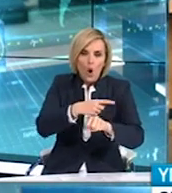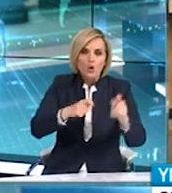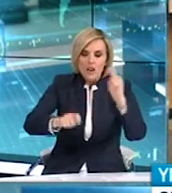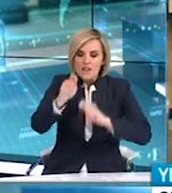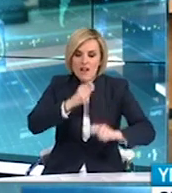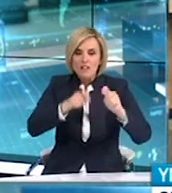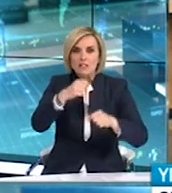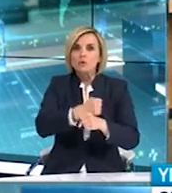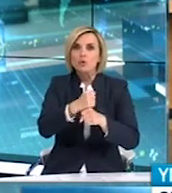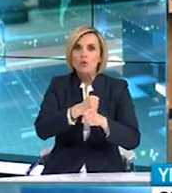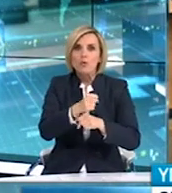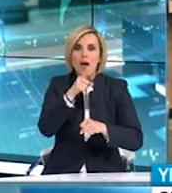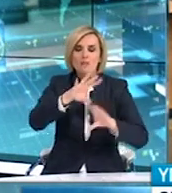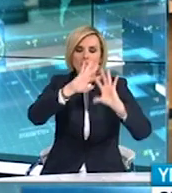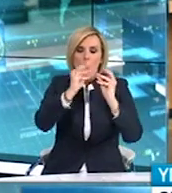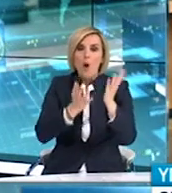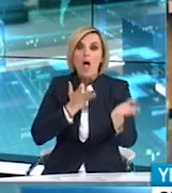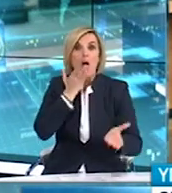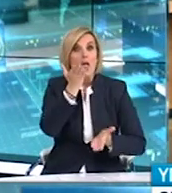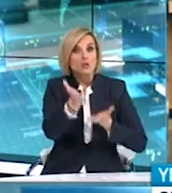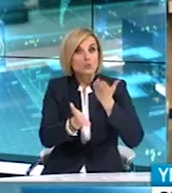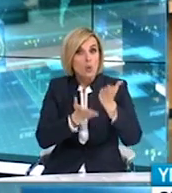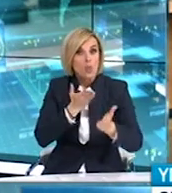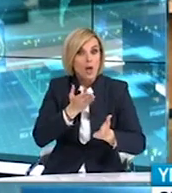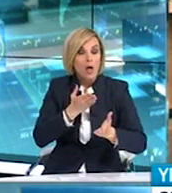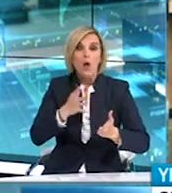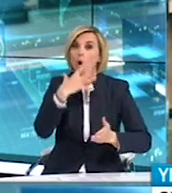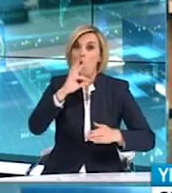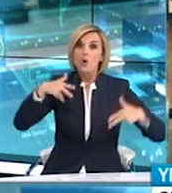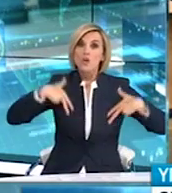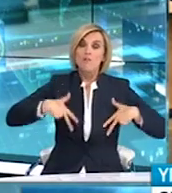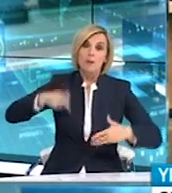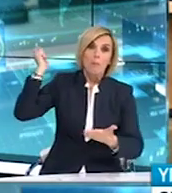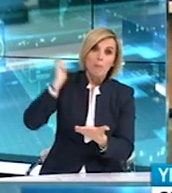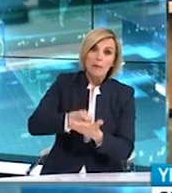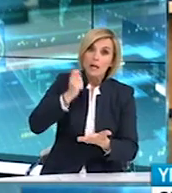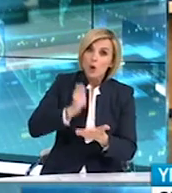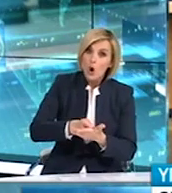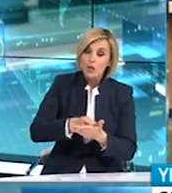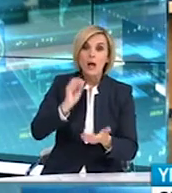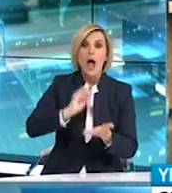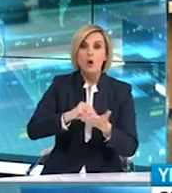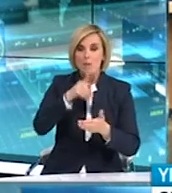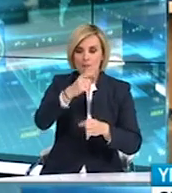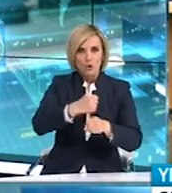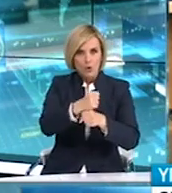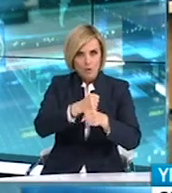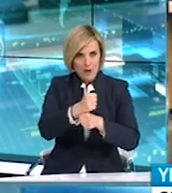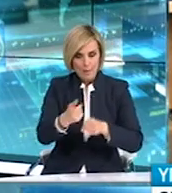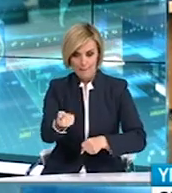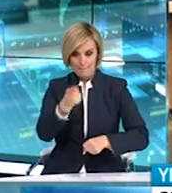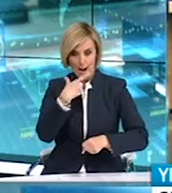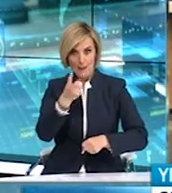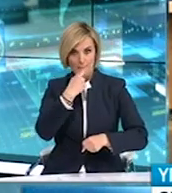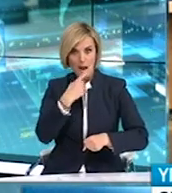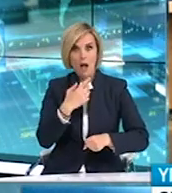από ποια μέρα της έναρξης της ίωσης πρέπει να ξεκινάει η χορήγηση για να προλάβει την επέκταση του ιού στον οργανισμό. Επίσης, μια ενημέρωση για τα μοριακά τεστ σε